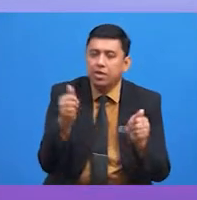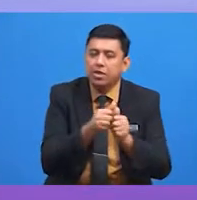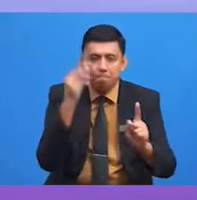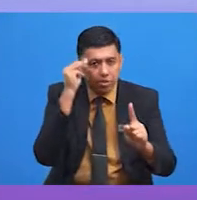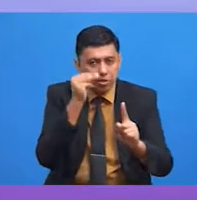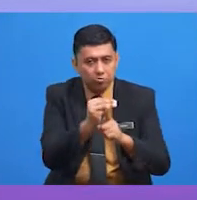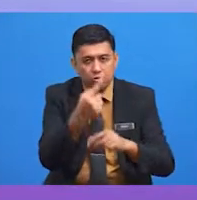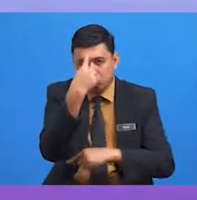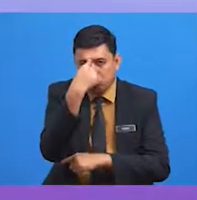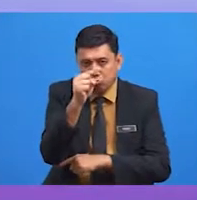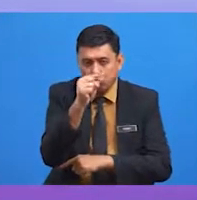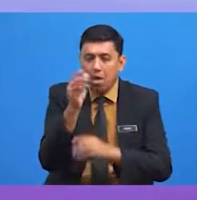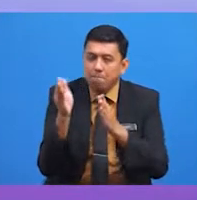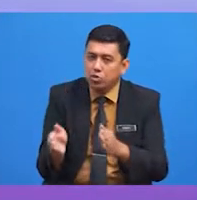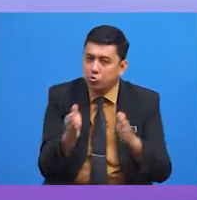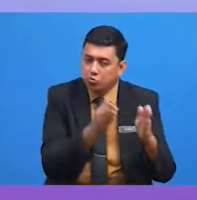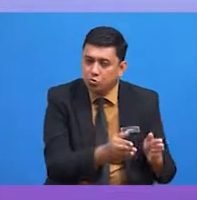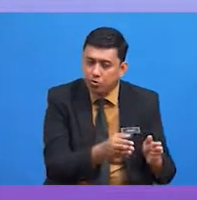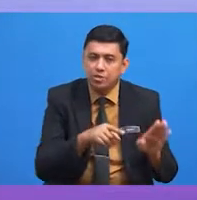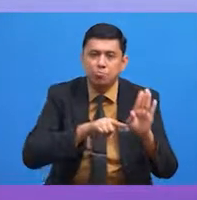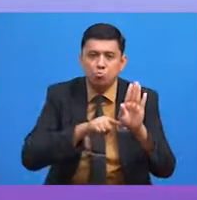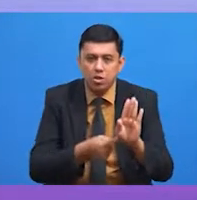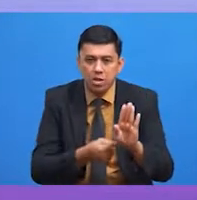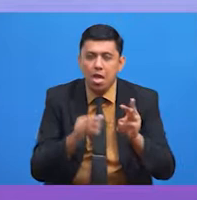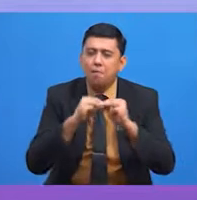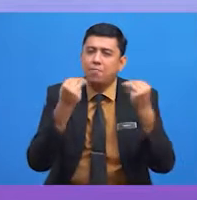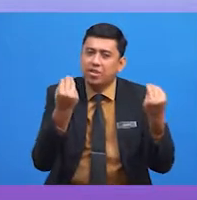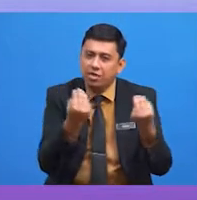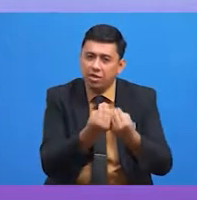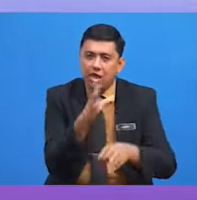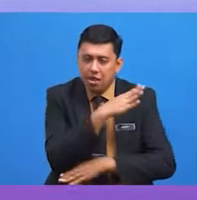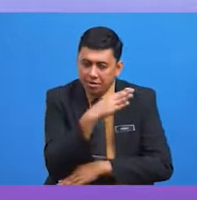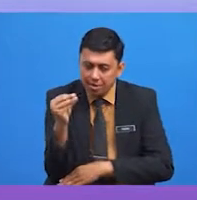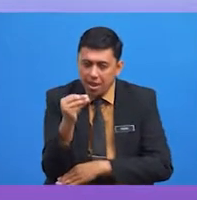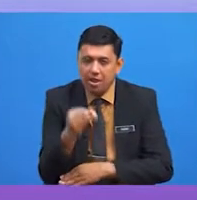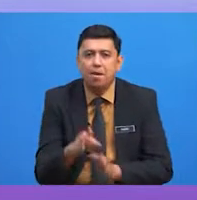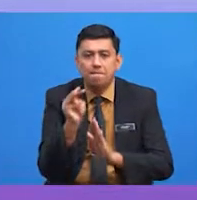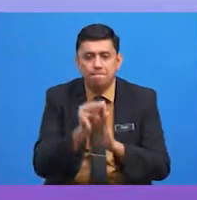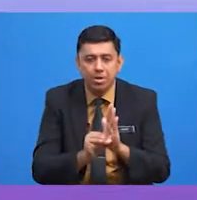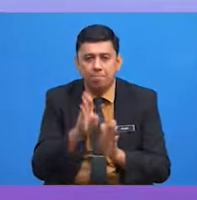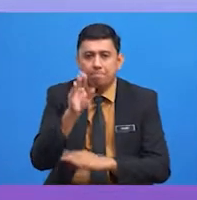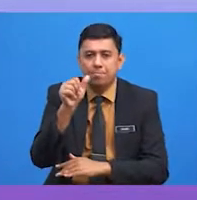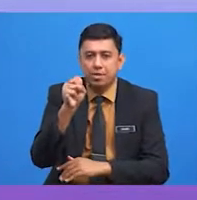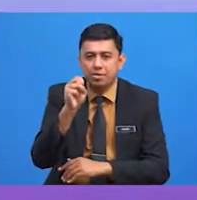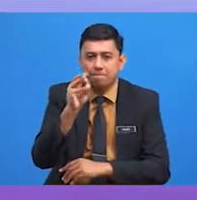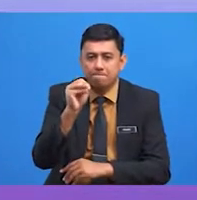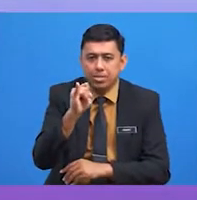matlamat untuk menyusun semula masyarakat dan